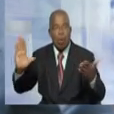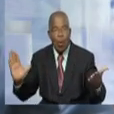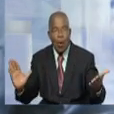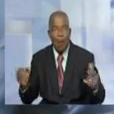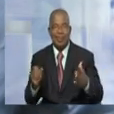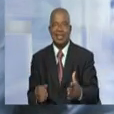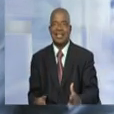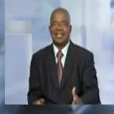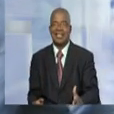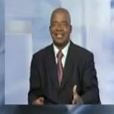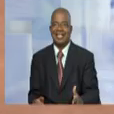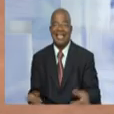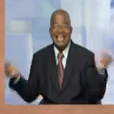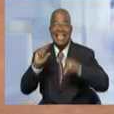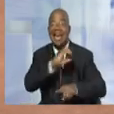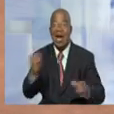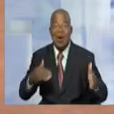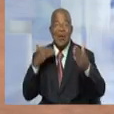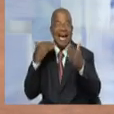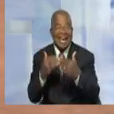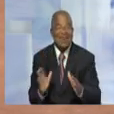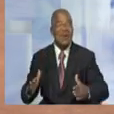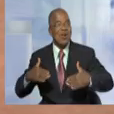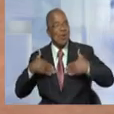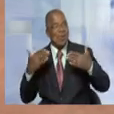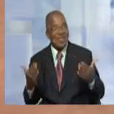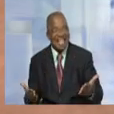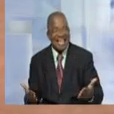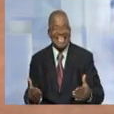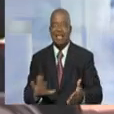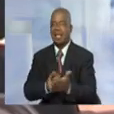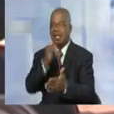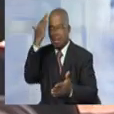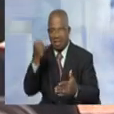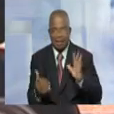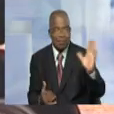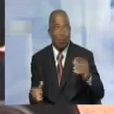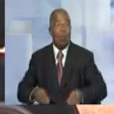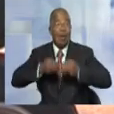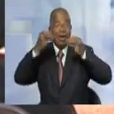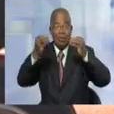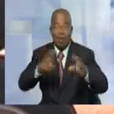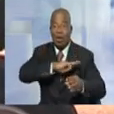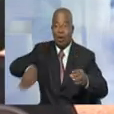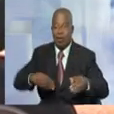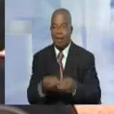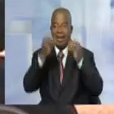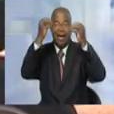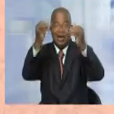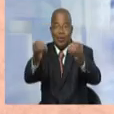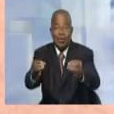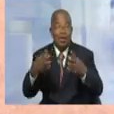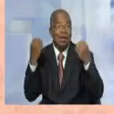sa commune en matériel de salubrité, matériel offert par le ministère de l'Environnement, de la salubrité urbaine et